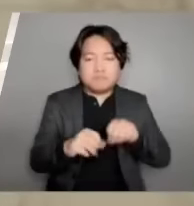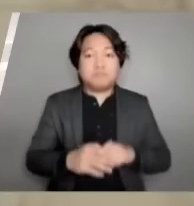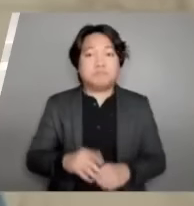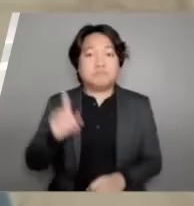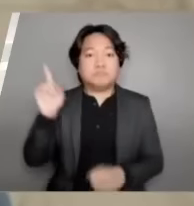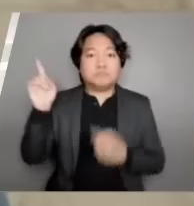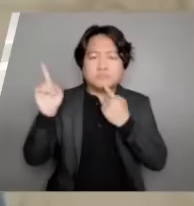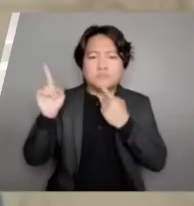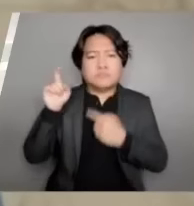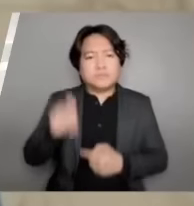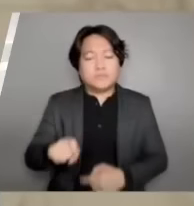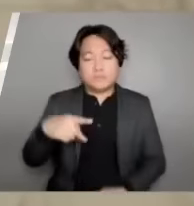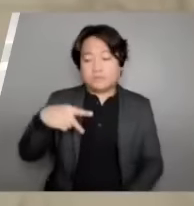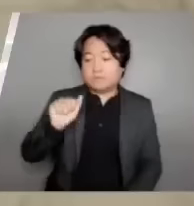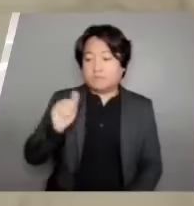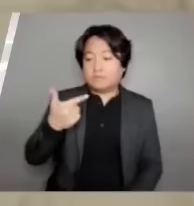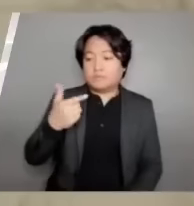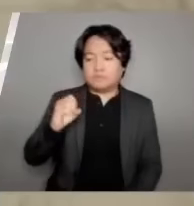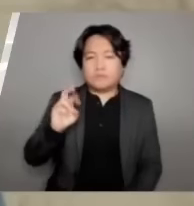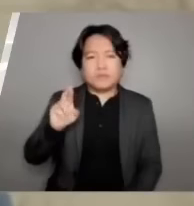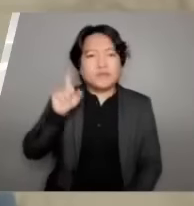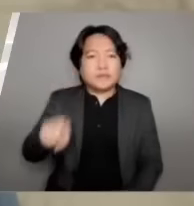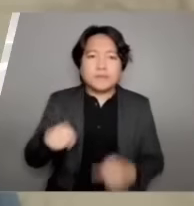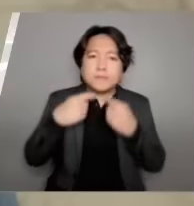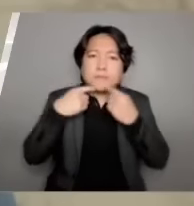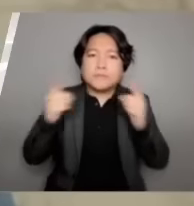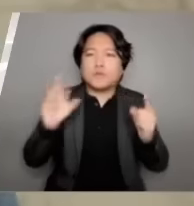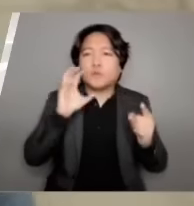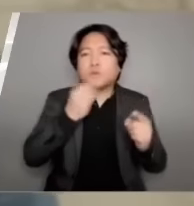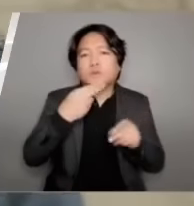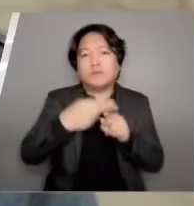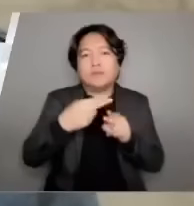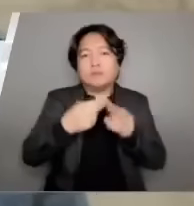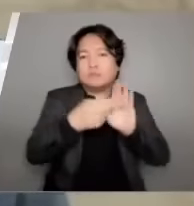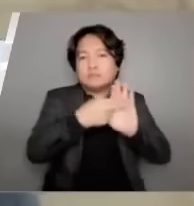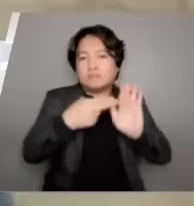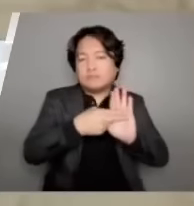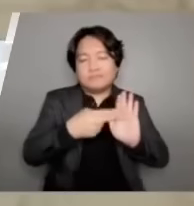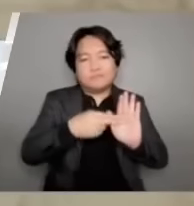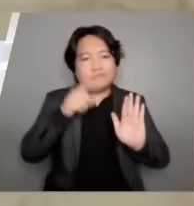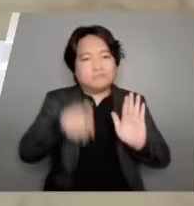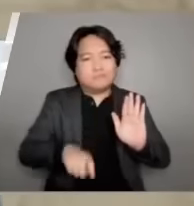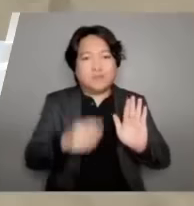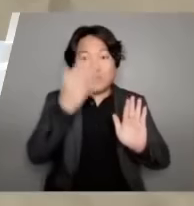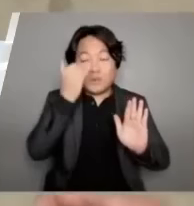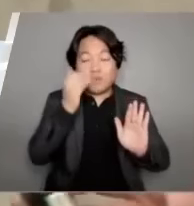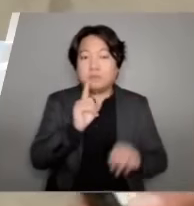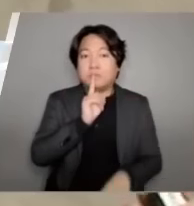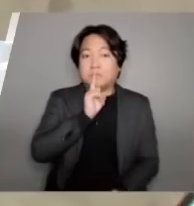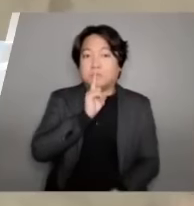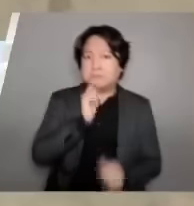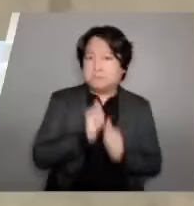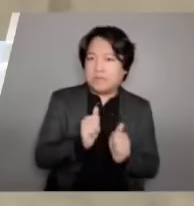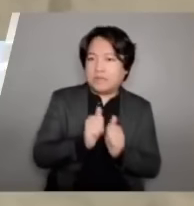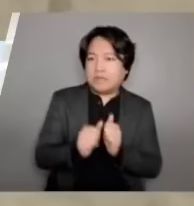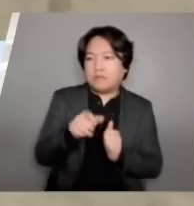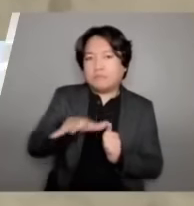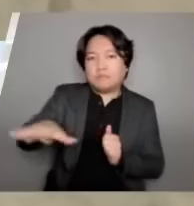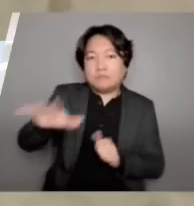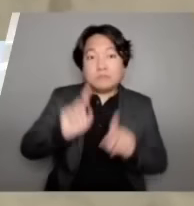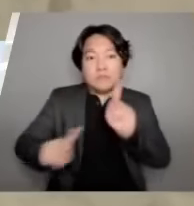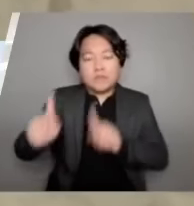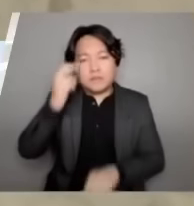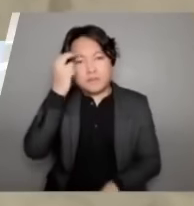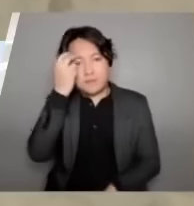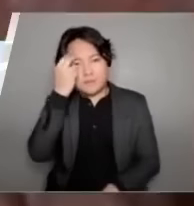na hindi mapagdudahan lahat ng ibang mga cabinet, former ranking cabinet officials. Kung sino man ang papangalanan nila,